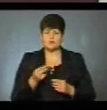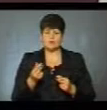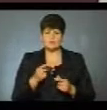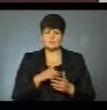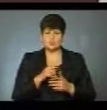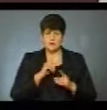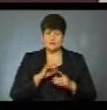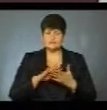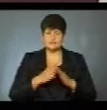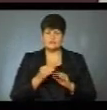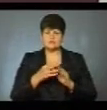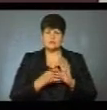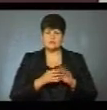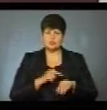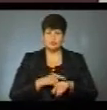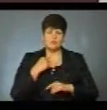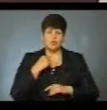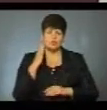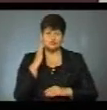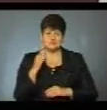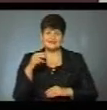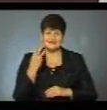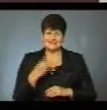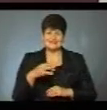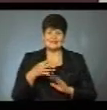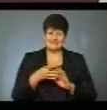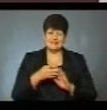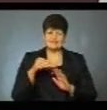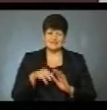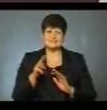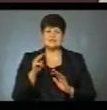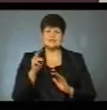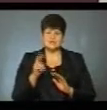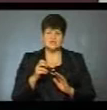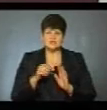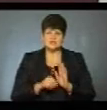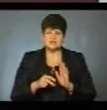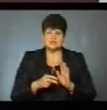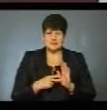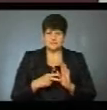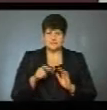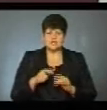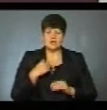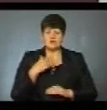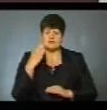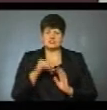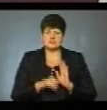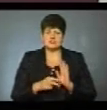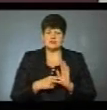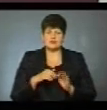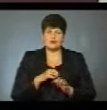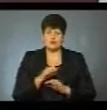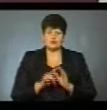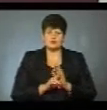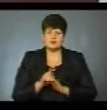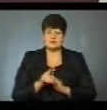на 19-ту годину проголосували 39 267 осіб. Голосування за 67 проєктів розпочалося із